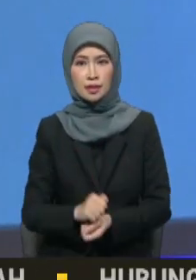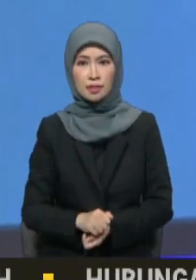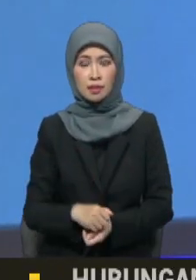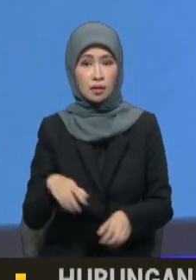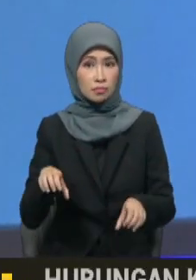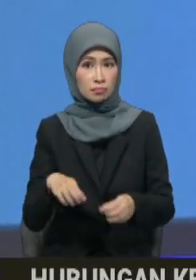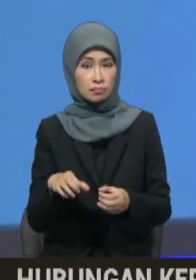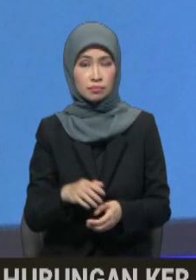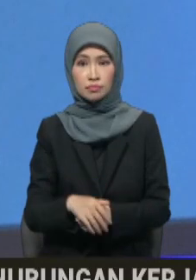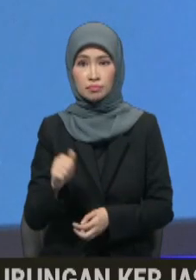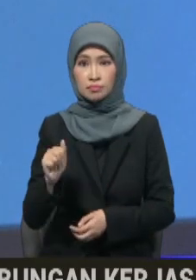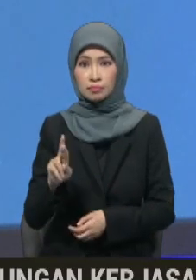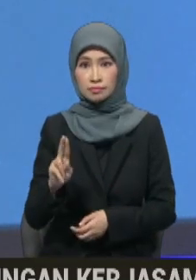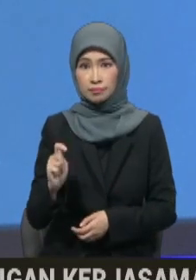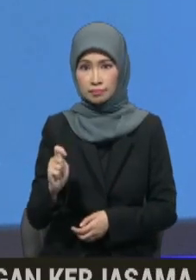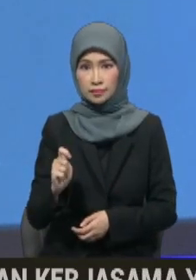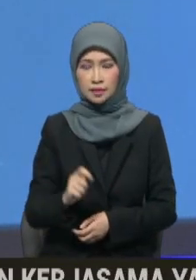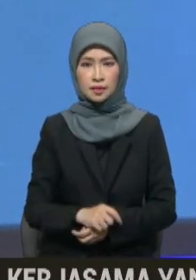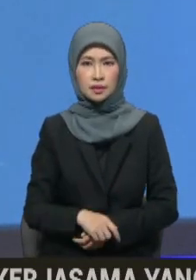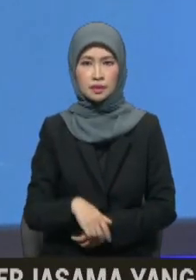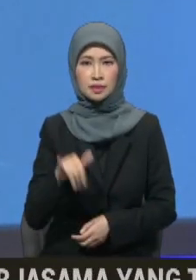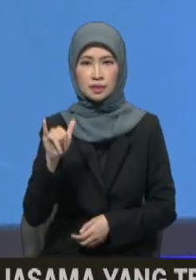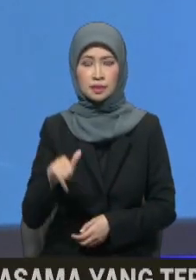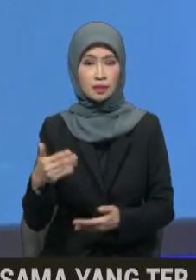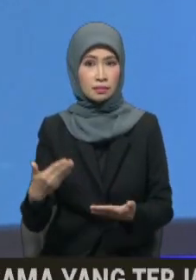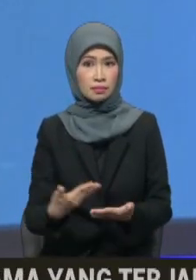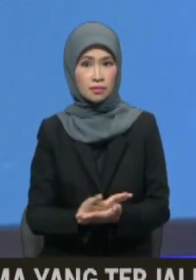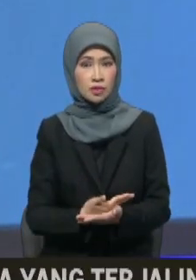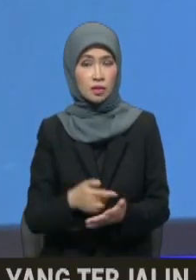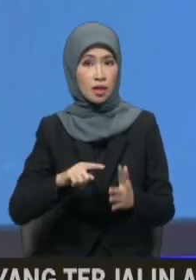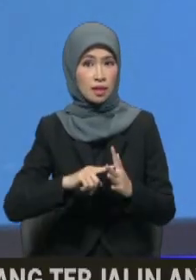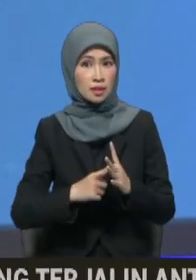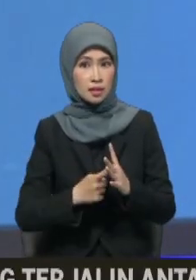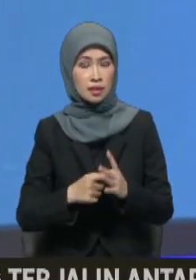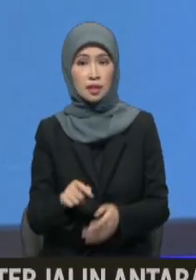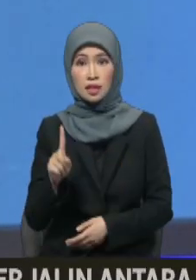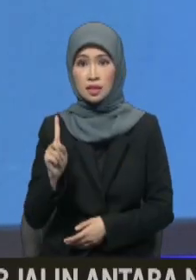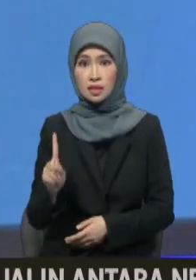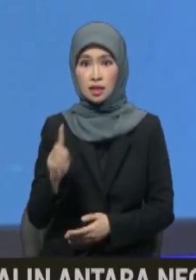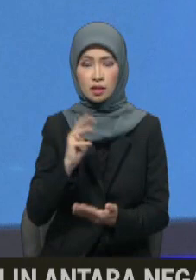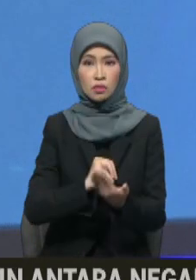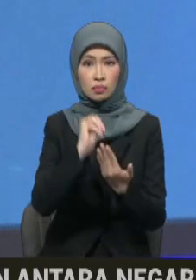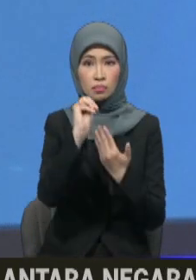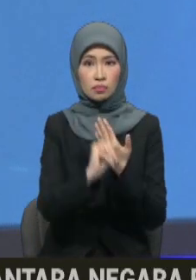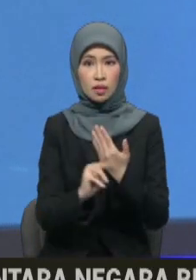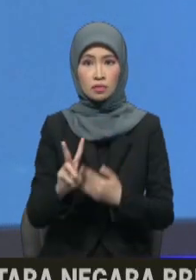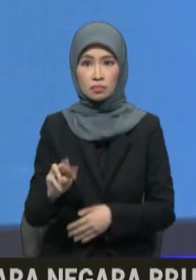bagi penggunaan art bagi virus SARS covid2 akan mula dilaksanakan pada 1 Mac